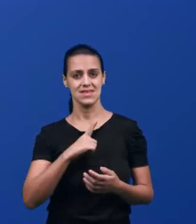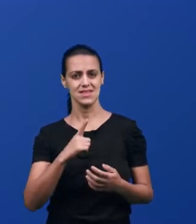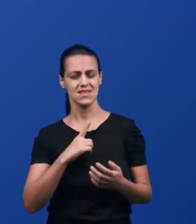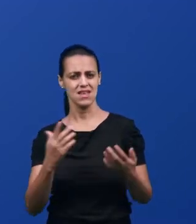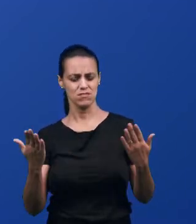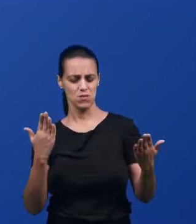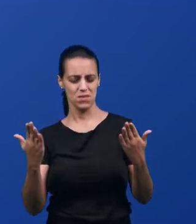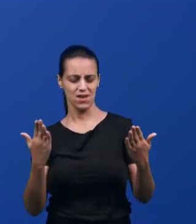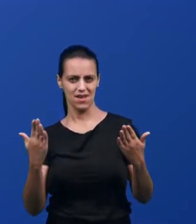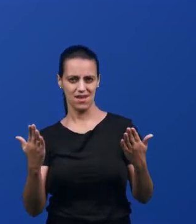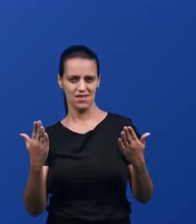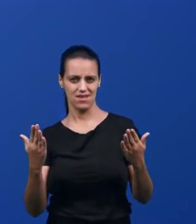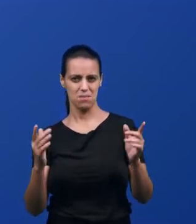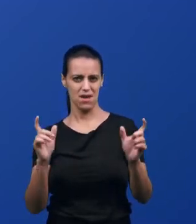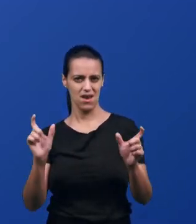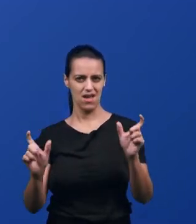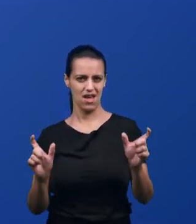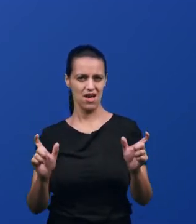grande